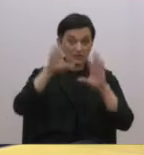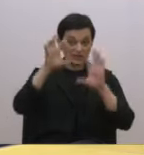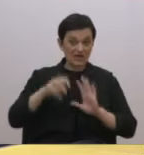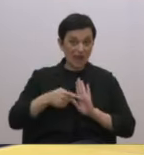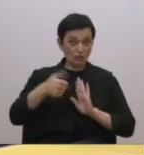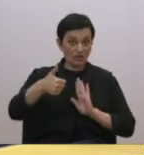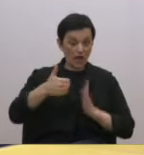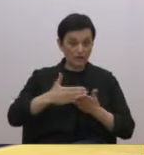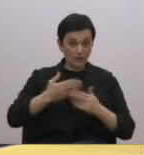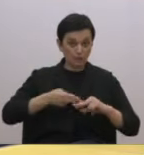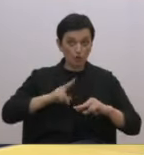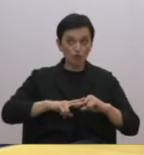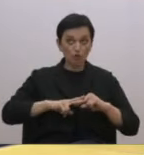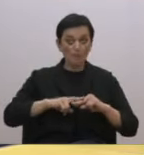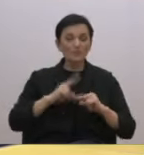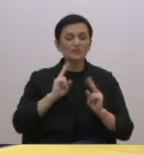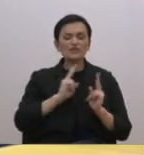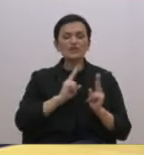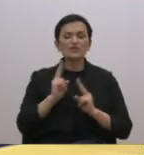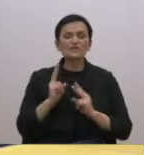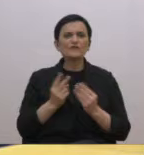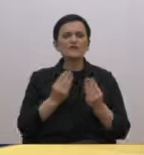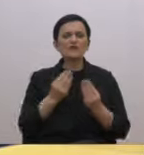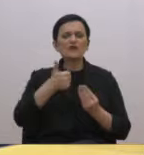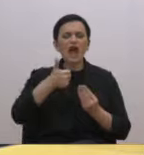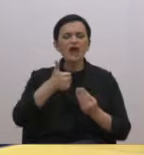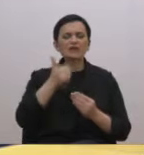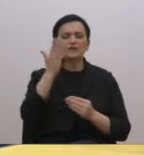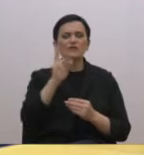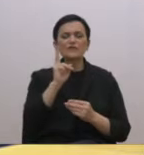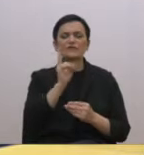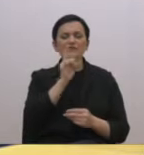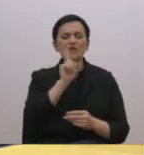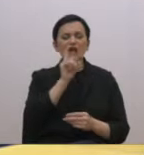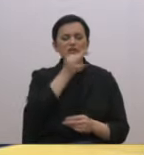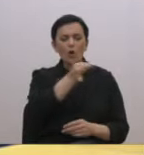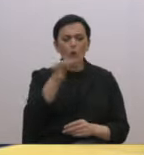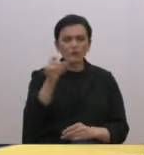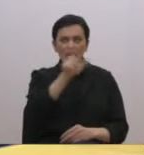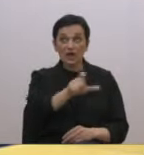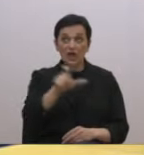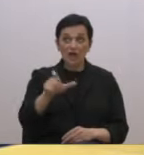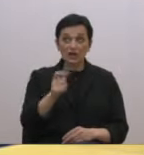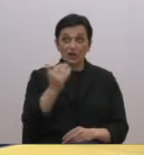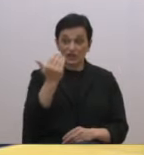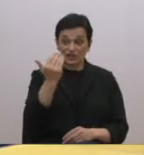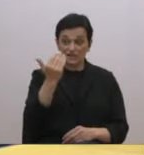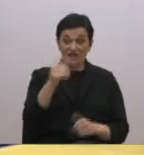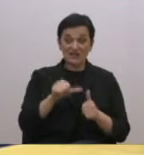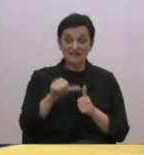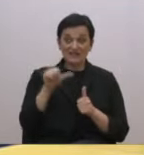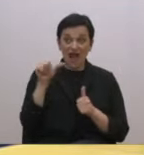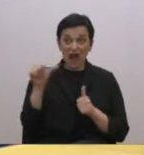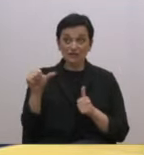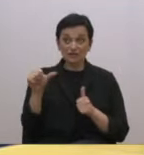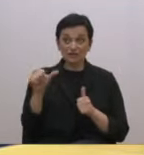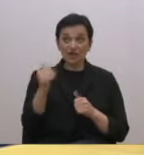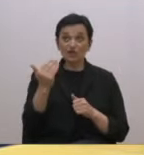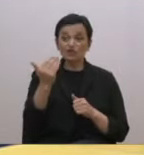კარგი? მისთვის არის ეს კანონი კარგი? რას ეუბნებით ამ ხალხს? და თქვენს გარდა